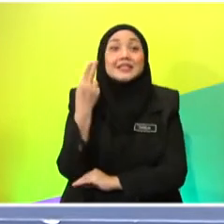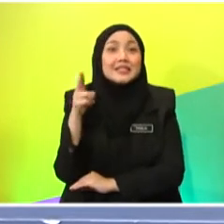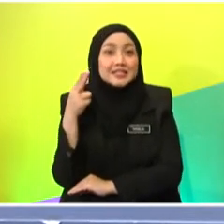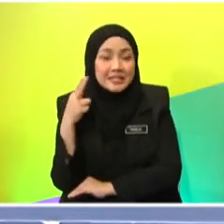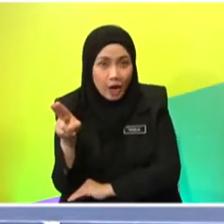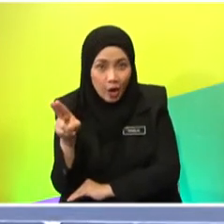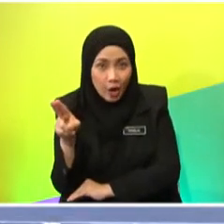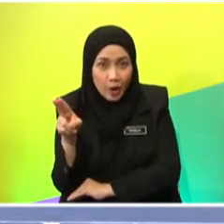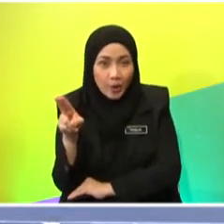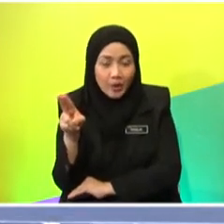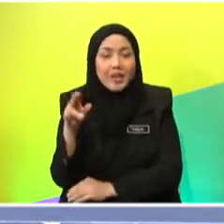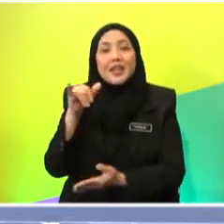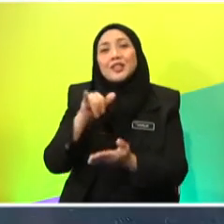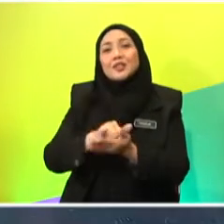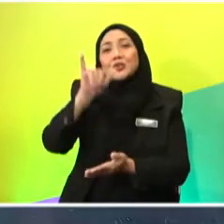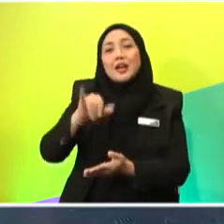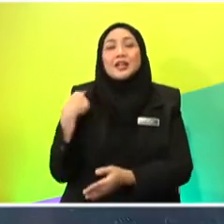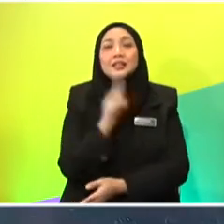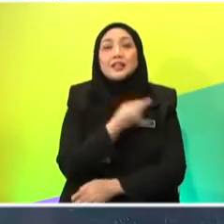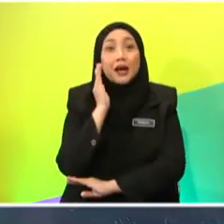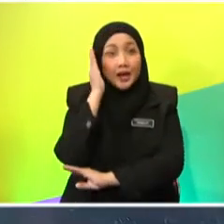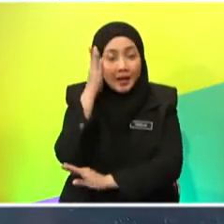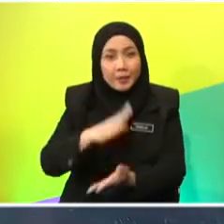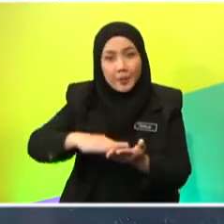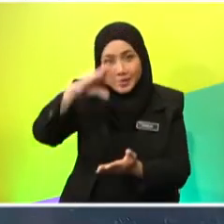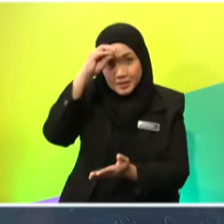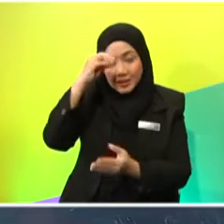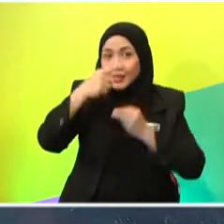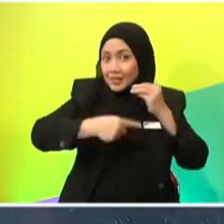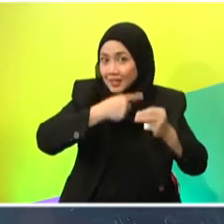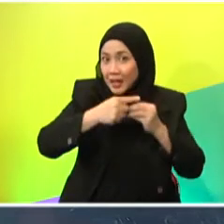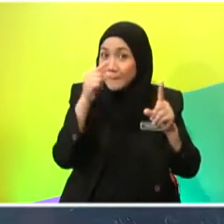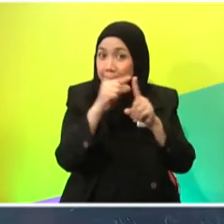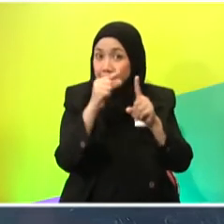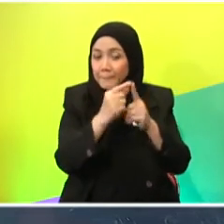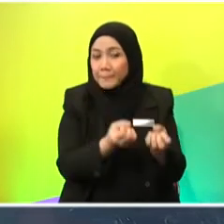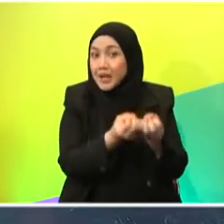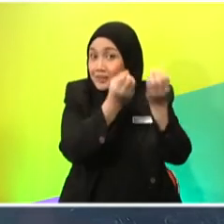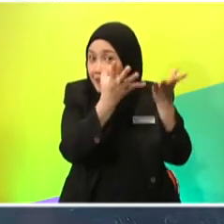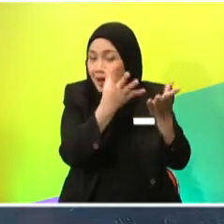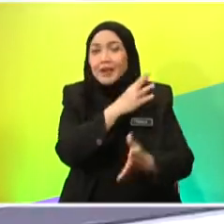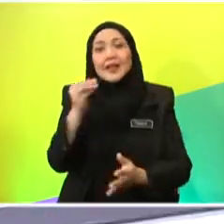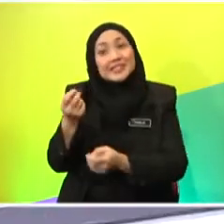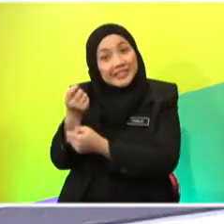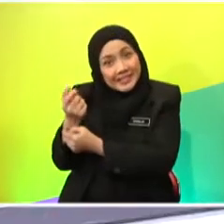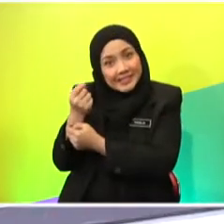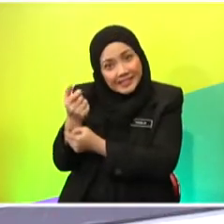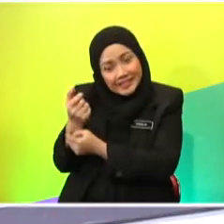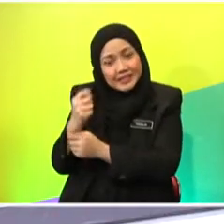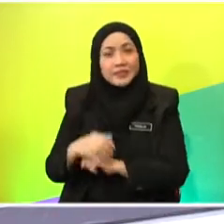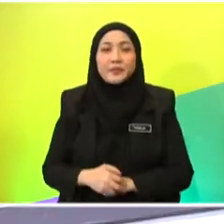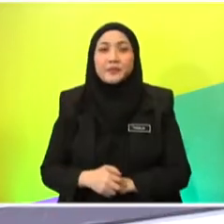Jadi itulah gitu nak belajar hari ini ada tentang banyak dan sedikit kita buat bandingan diantara dua